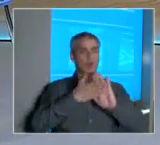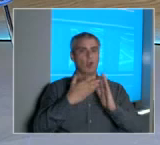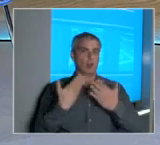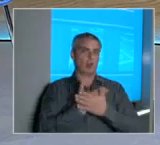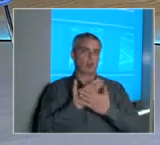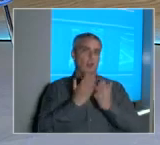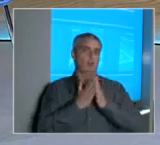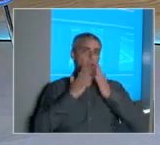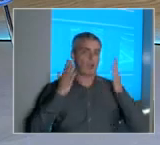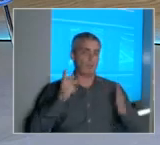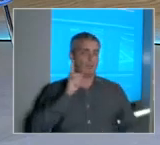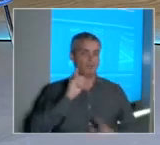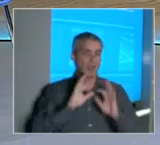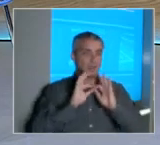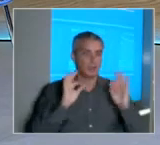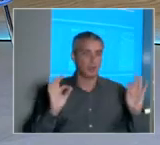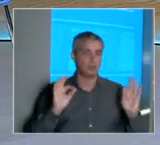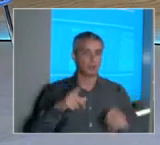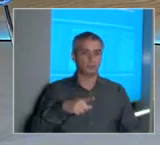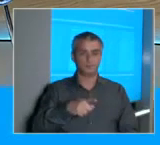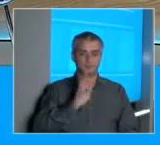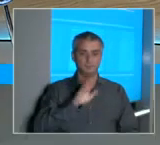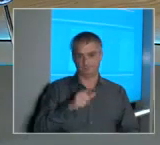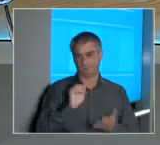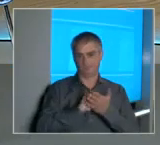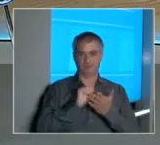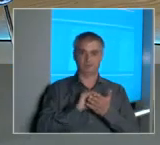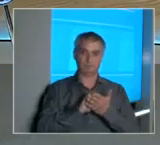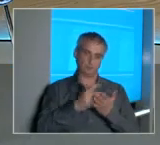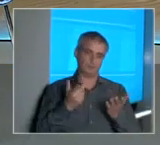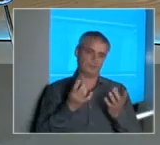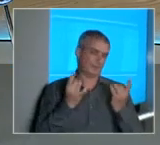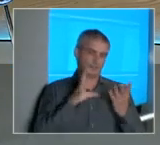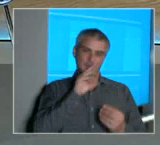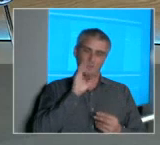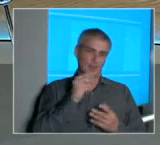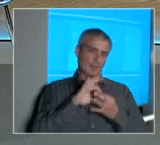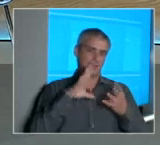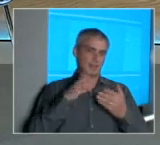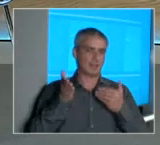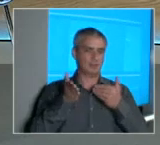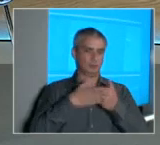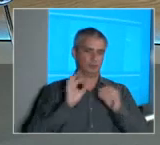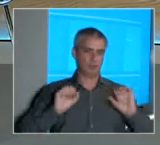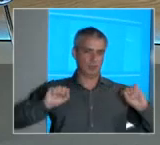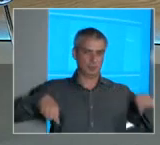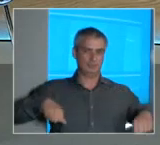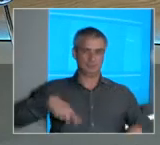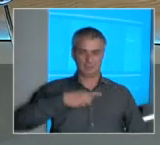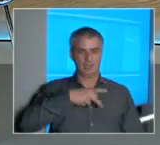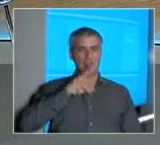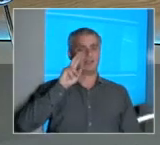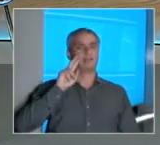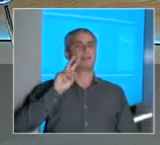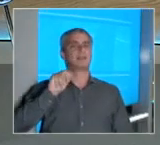הכותרות בהרחבה. אבל תחילה אל כותרות העיתונים, מטבע הדברים עוסקות בפרידה מהגברת הראשונה של מדינת